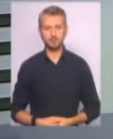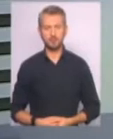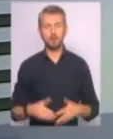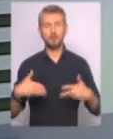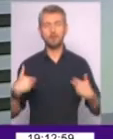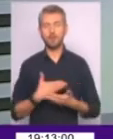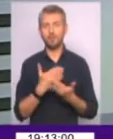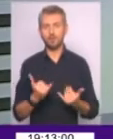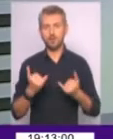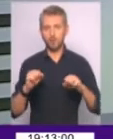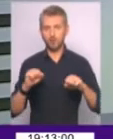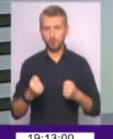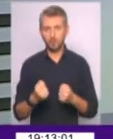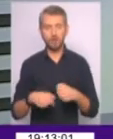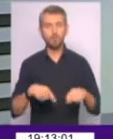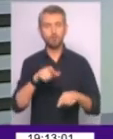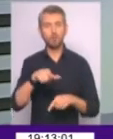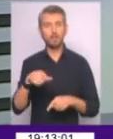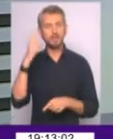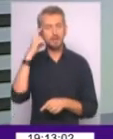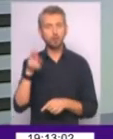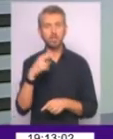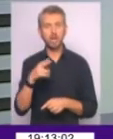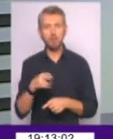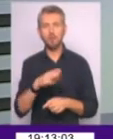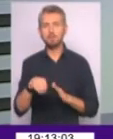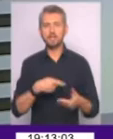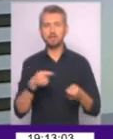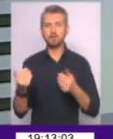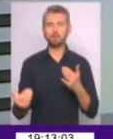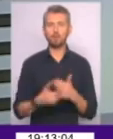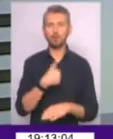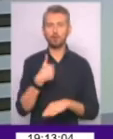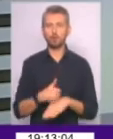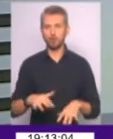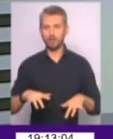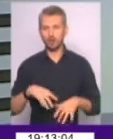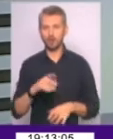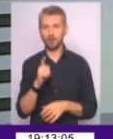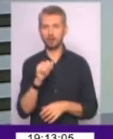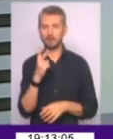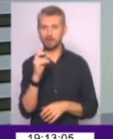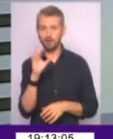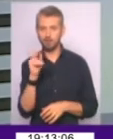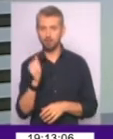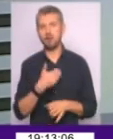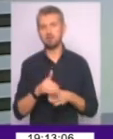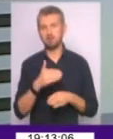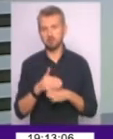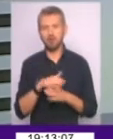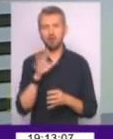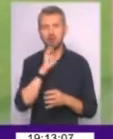Вітаю вас, шановні друзі. Футболісти київського «Динамо» під керівництвом нового головного тренера Олександра Хаскевича втягуються у тренувальний